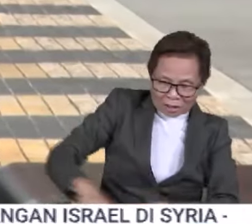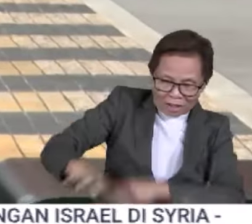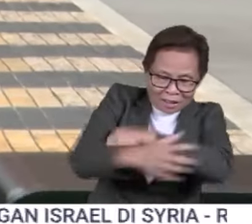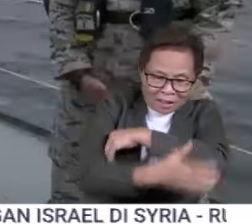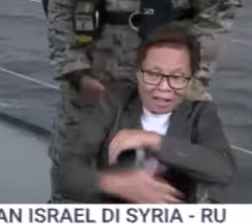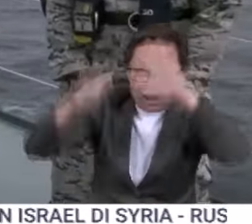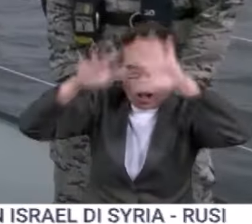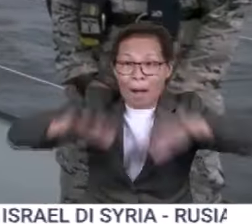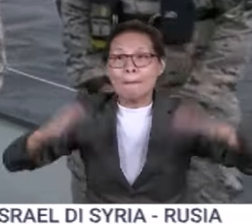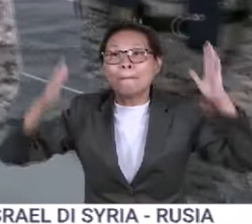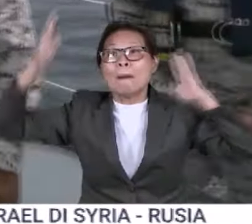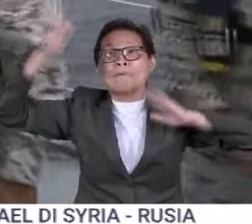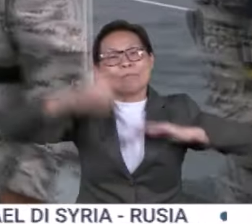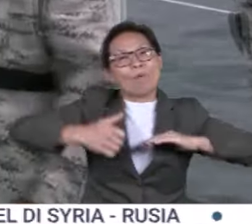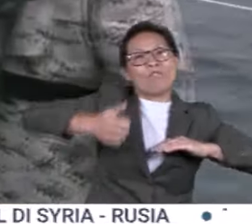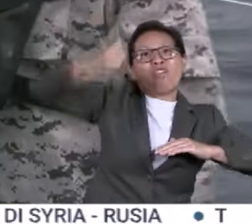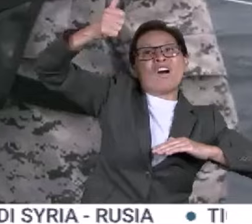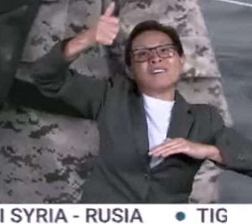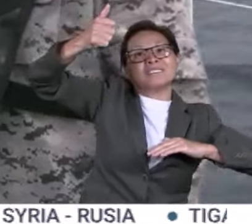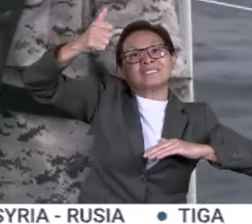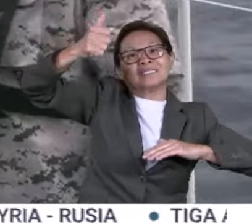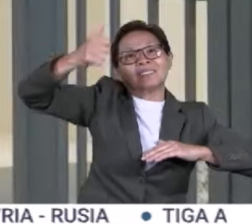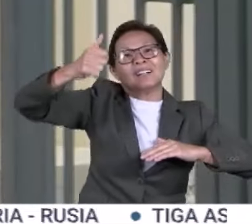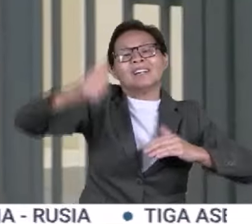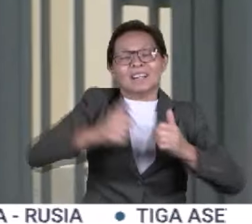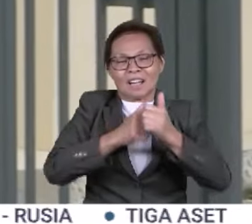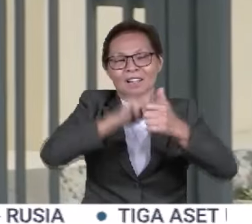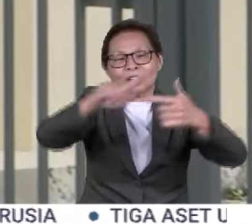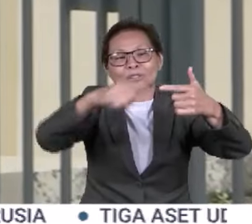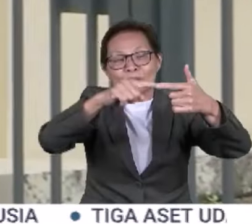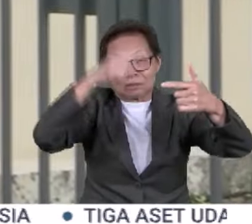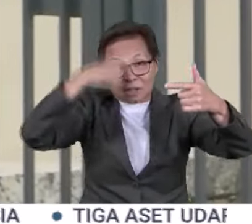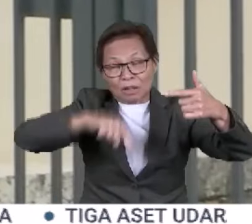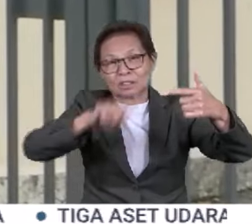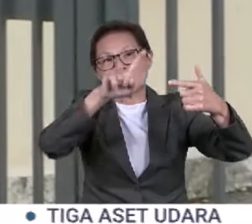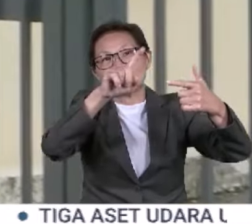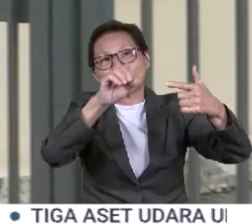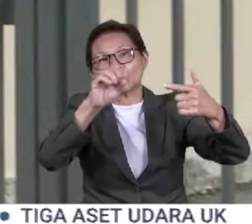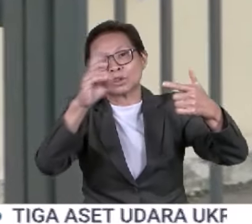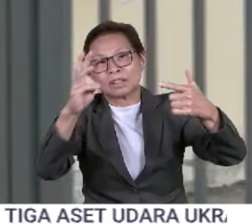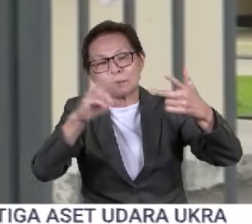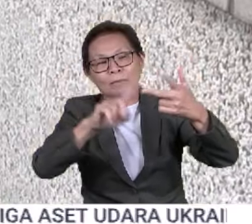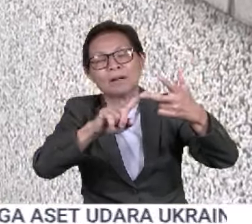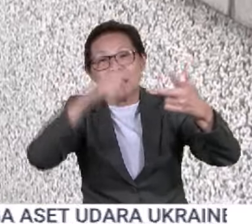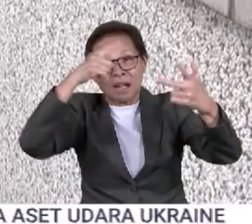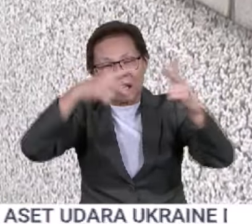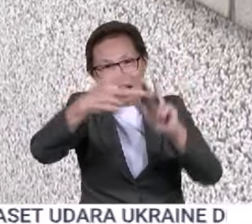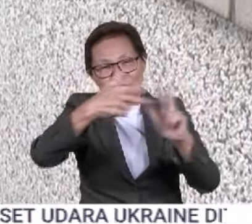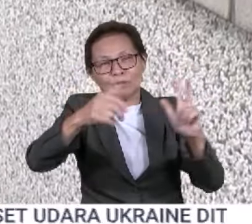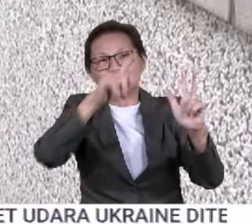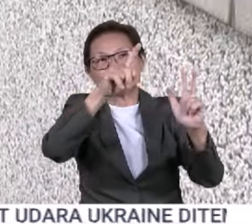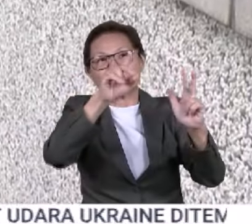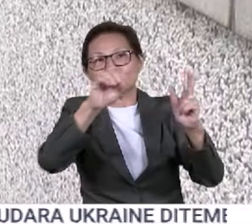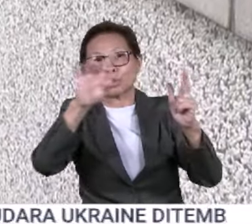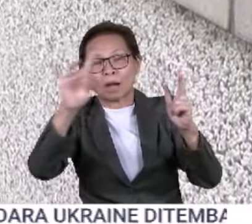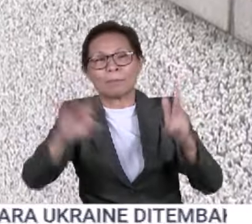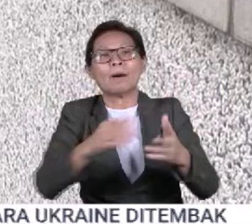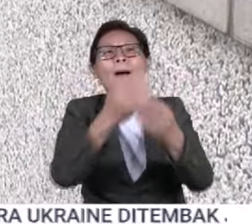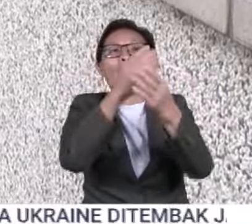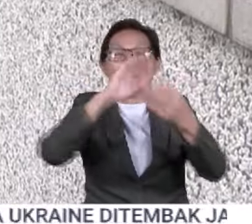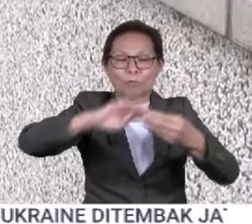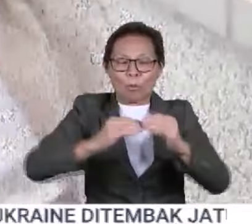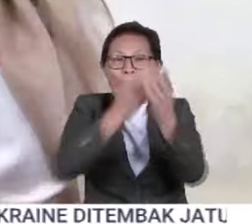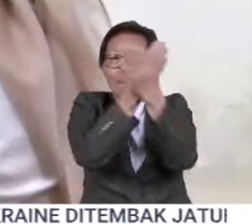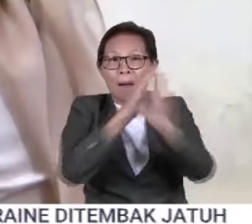ASEAN Malaysia berada di urutan tertinggi diikuti Thailand 106 dan Indonesia 108 indeks kebebasan